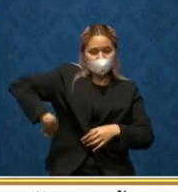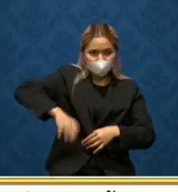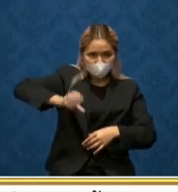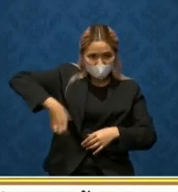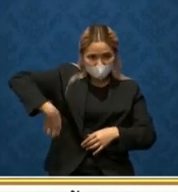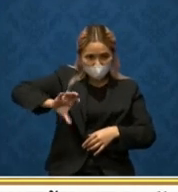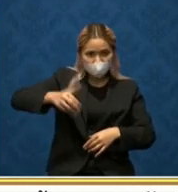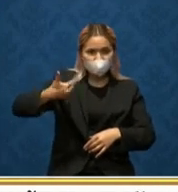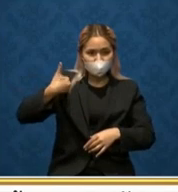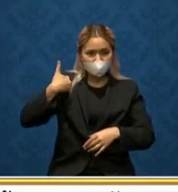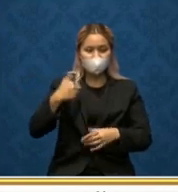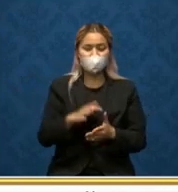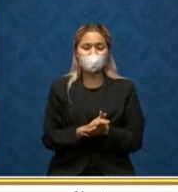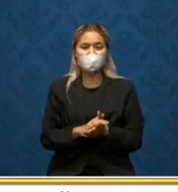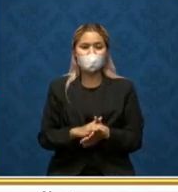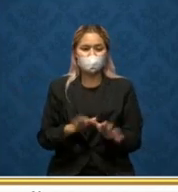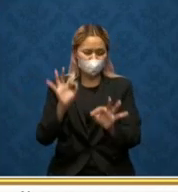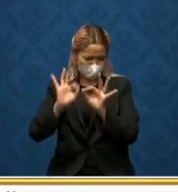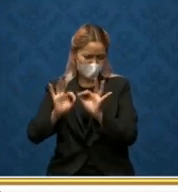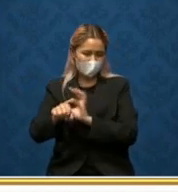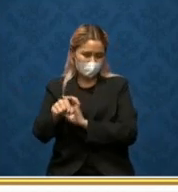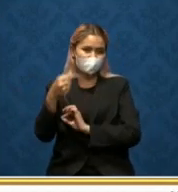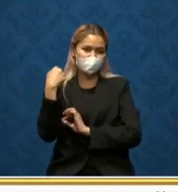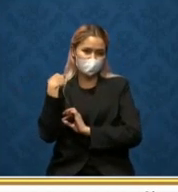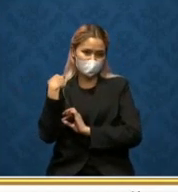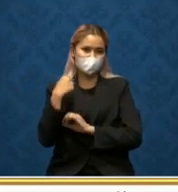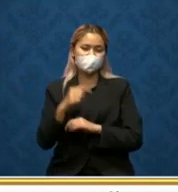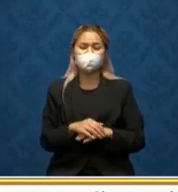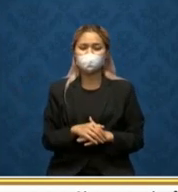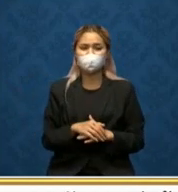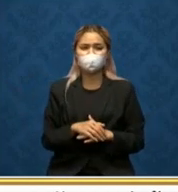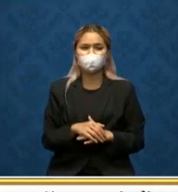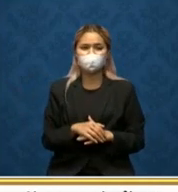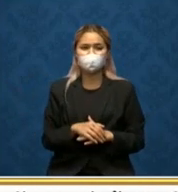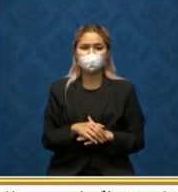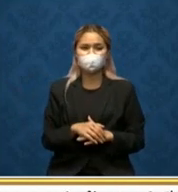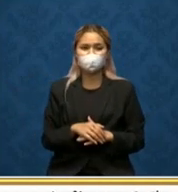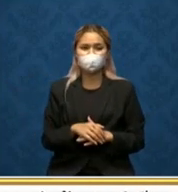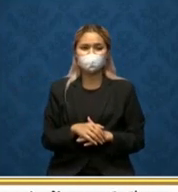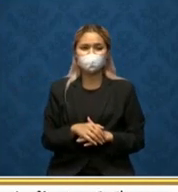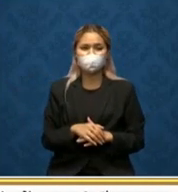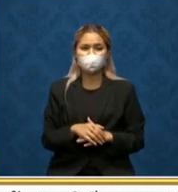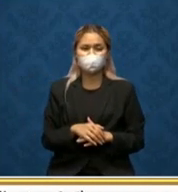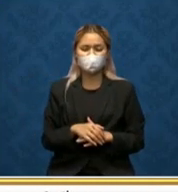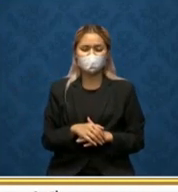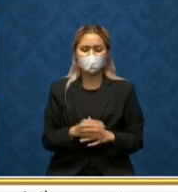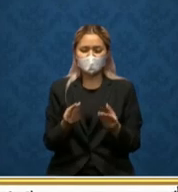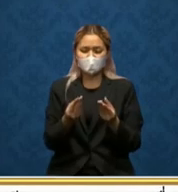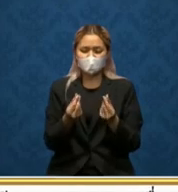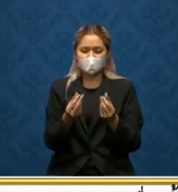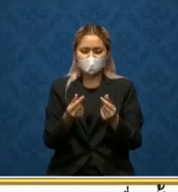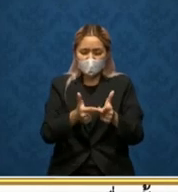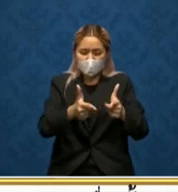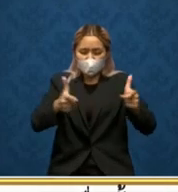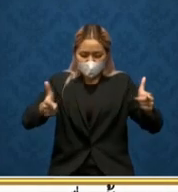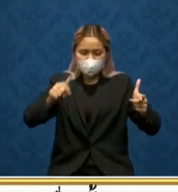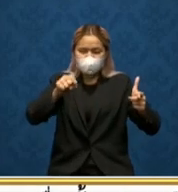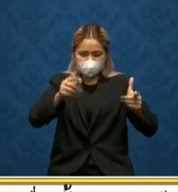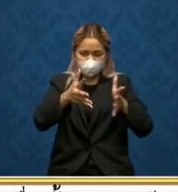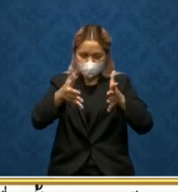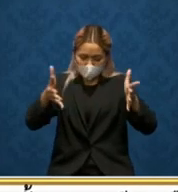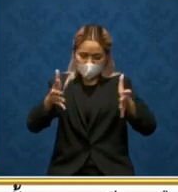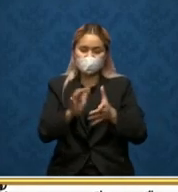ประหยัดเนื้อที่ไปตั้งเยอะไม่ใช่เรื่องเลยพอถือครองที่ดินมากเนี่ยท่านประธานก็มีข้อพิพาทกับประชาชนมาก